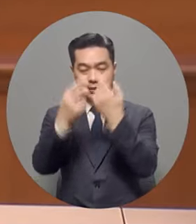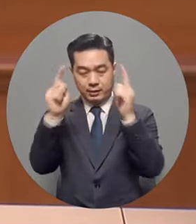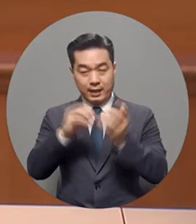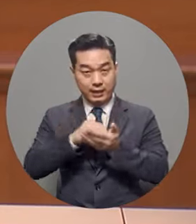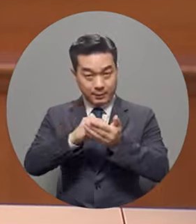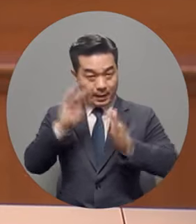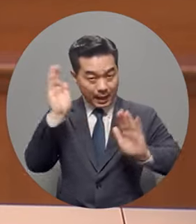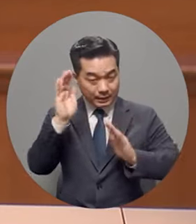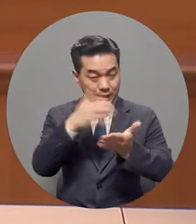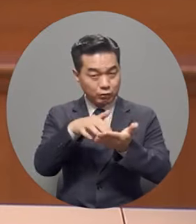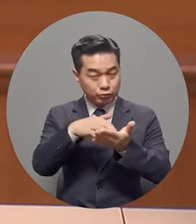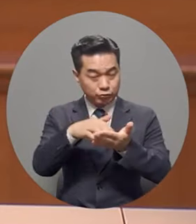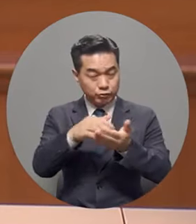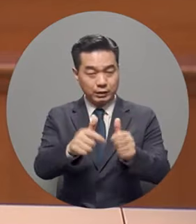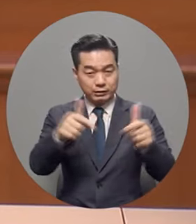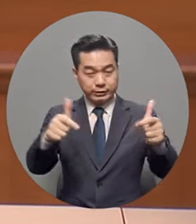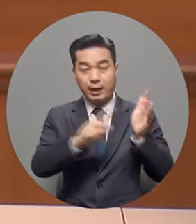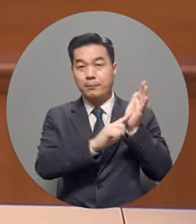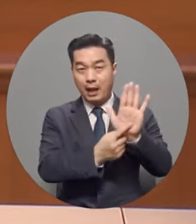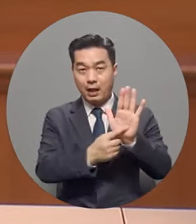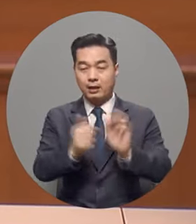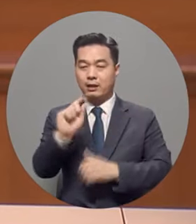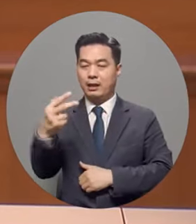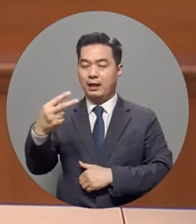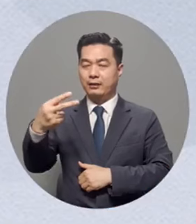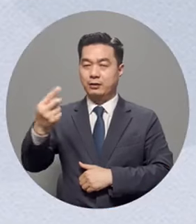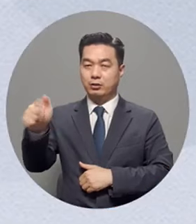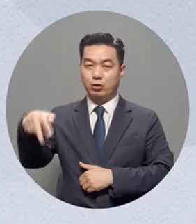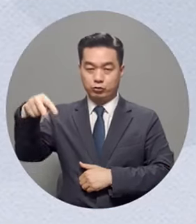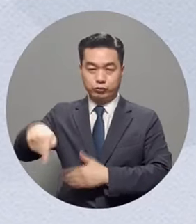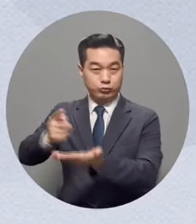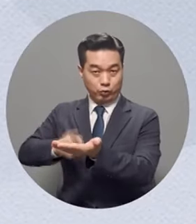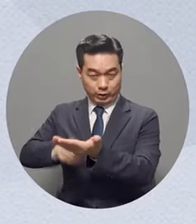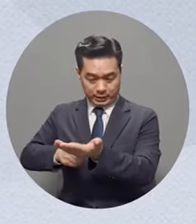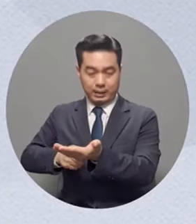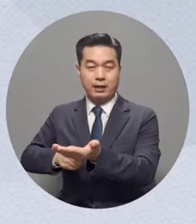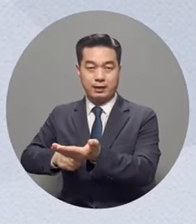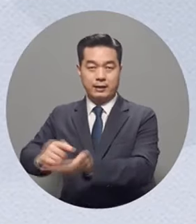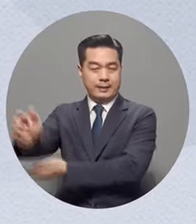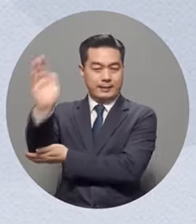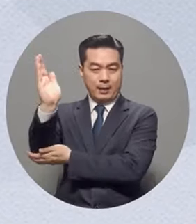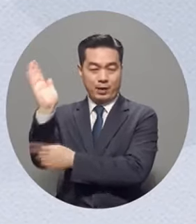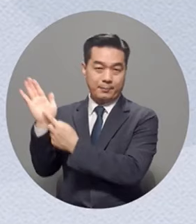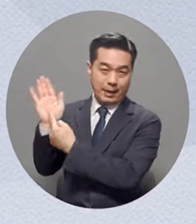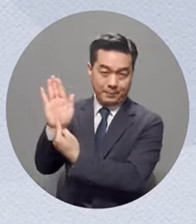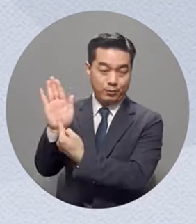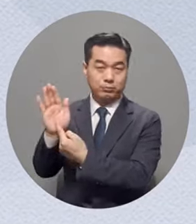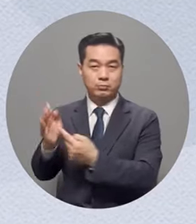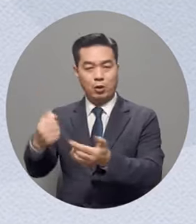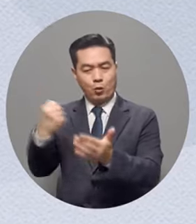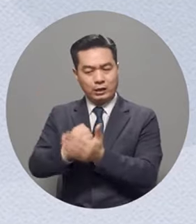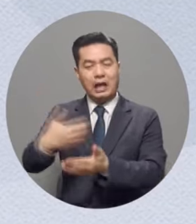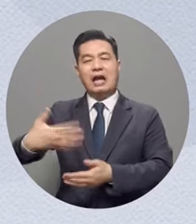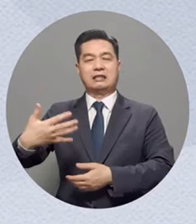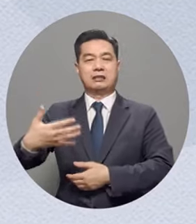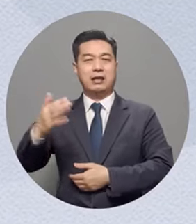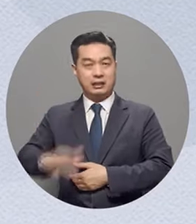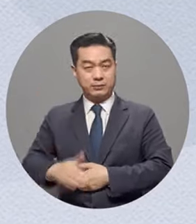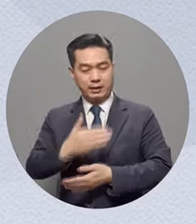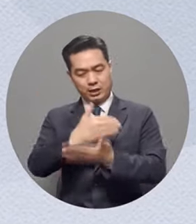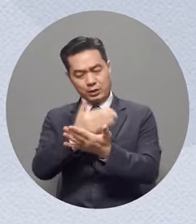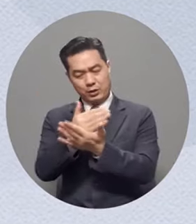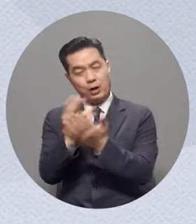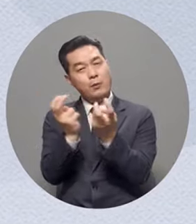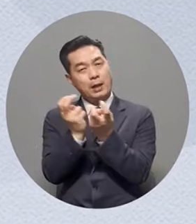한덕수 국무총리가 대국민를 내놓는 방식입니다 총리실 관계자는 아직 확정된 것은 없다면서도 여러 방안 중